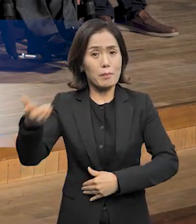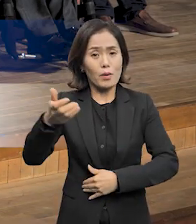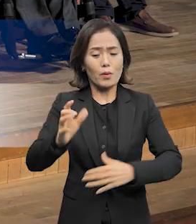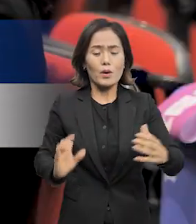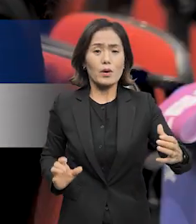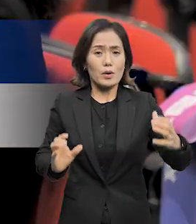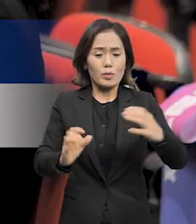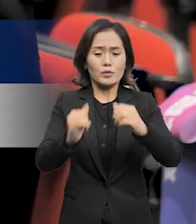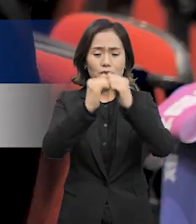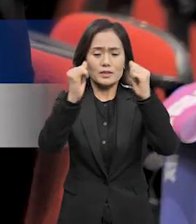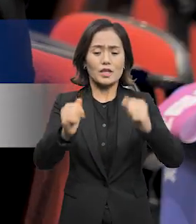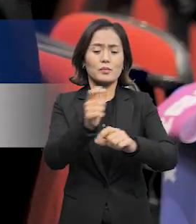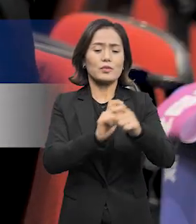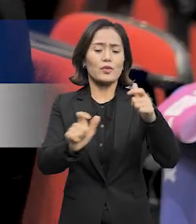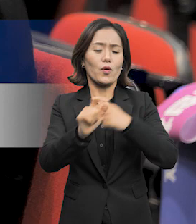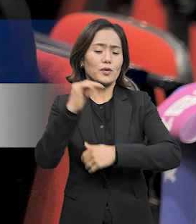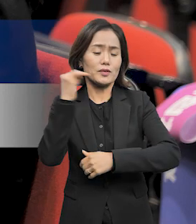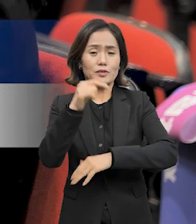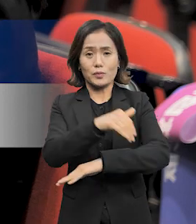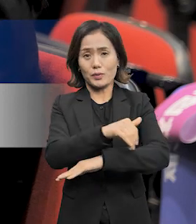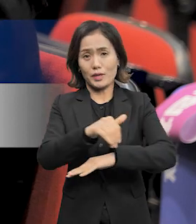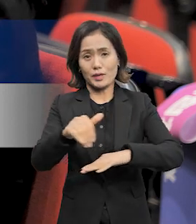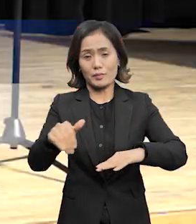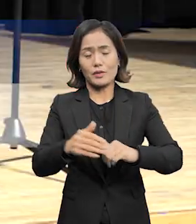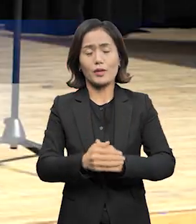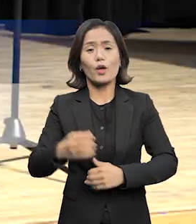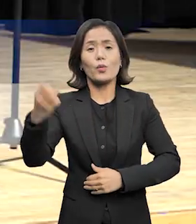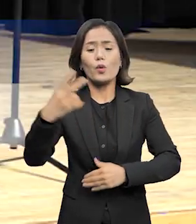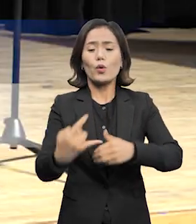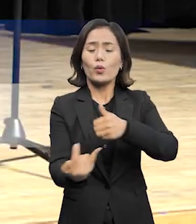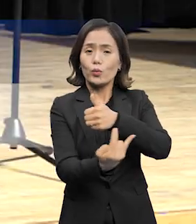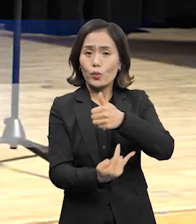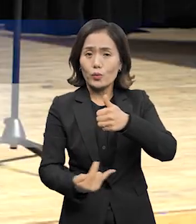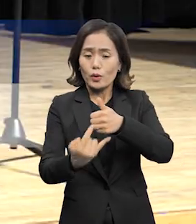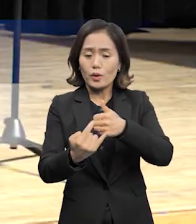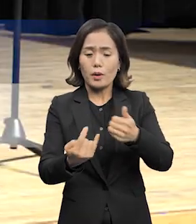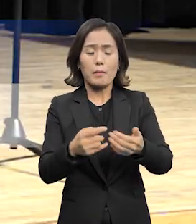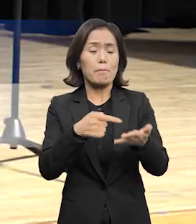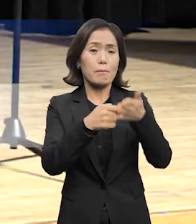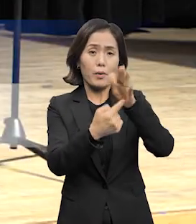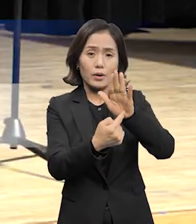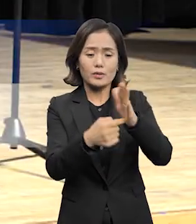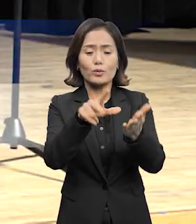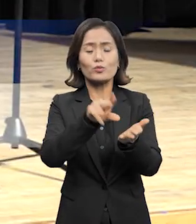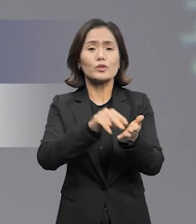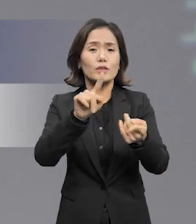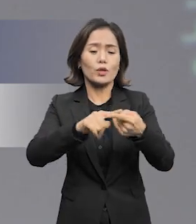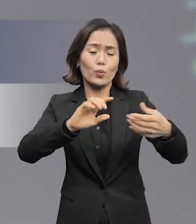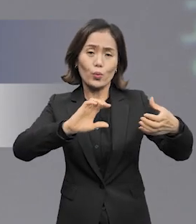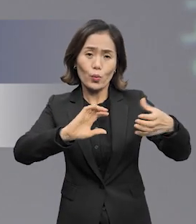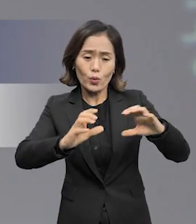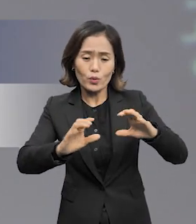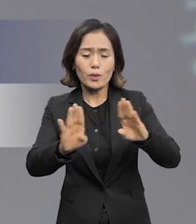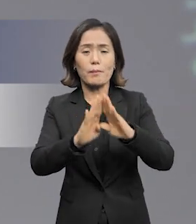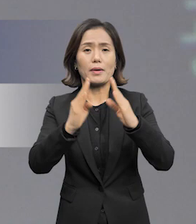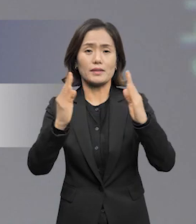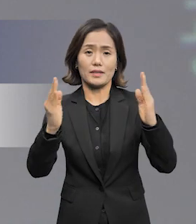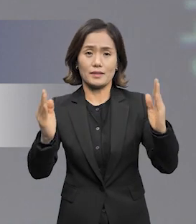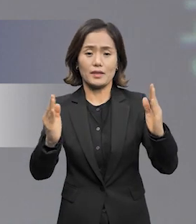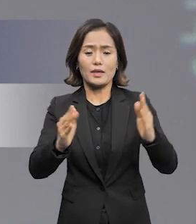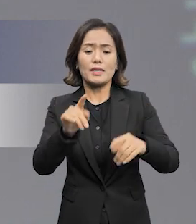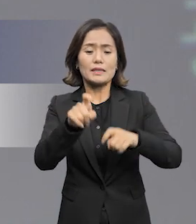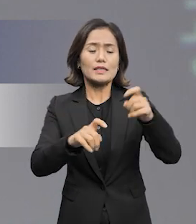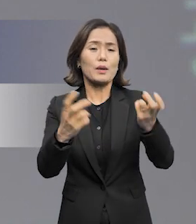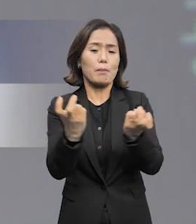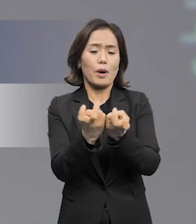한편 협력체계를 강화해 나갈 계획입니다 또한 위원회를 통해 발굴 제한된 의제는 토론회 포럼 등을